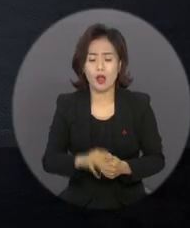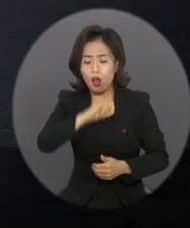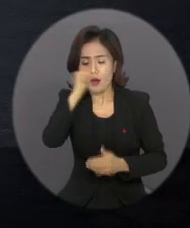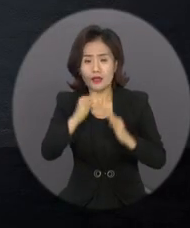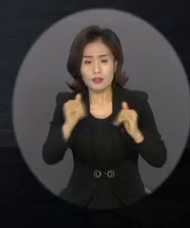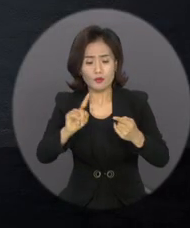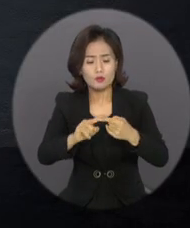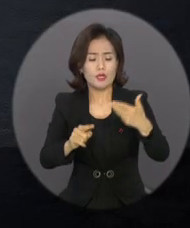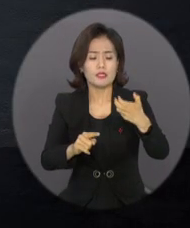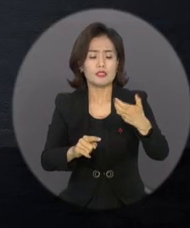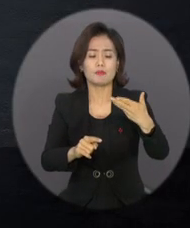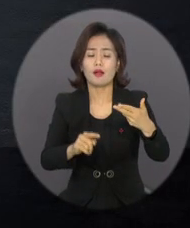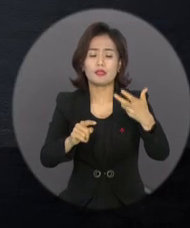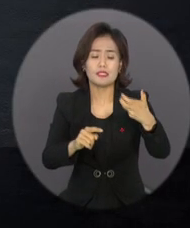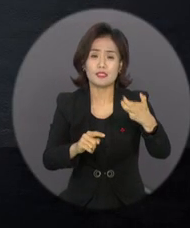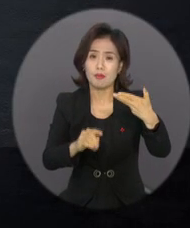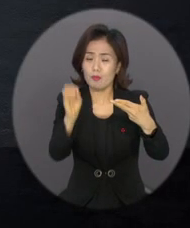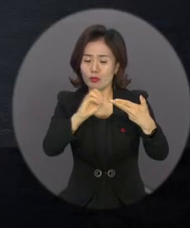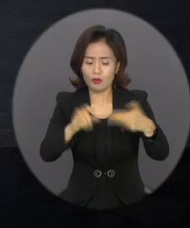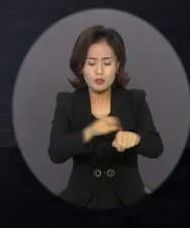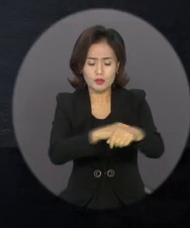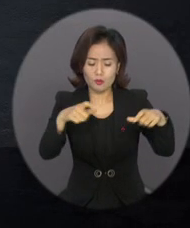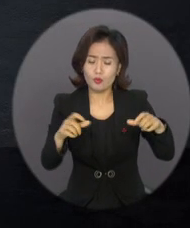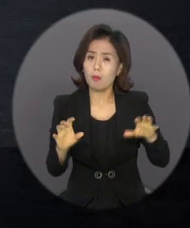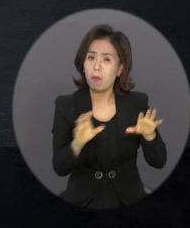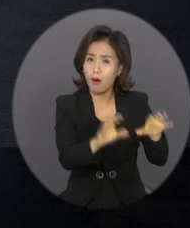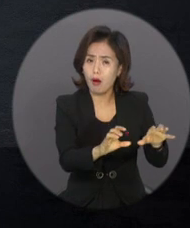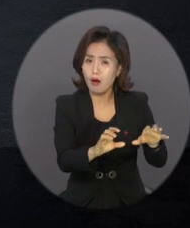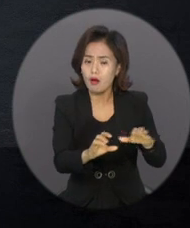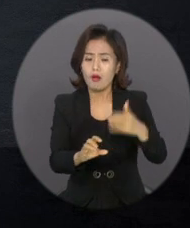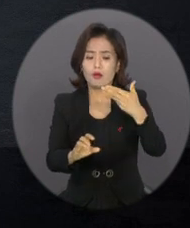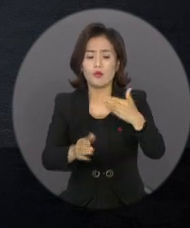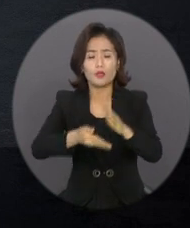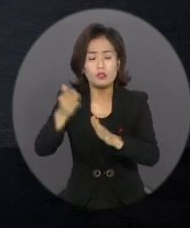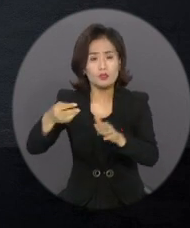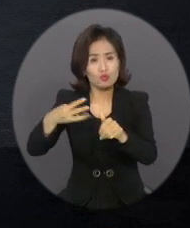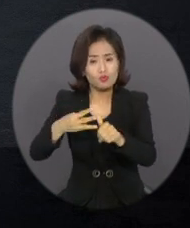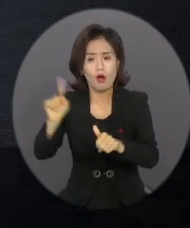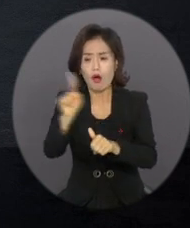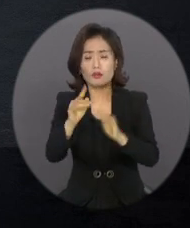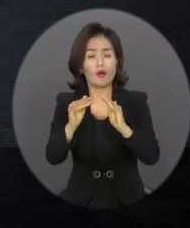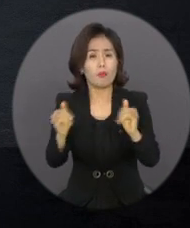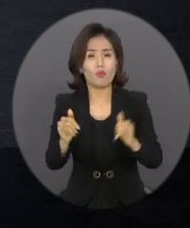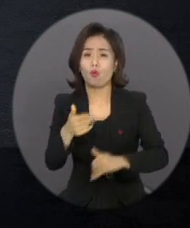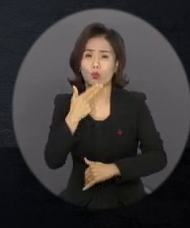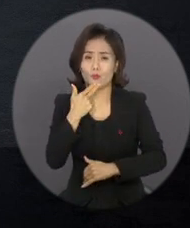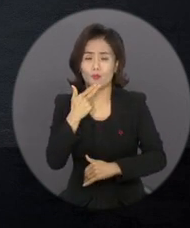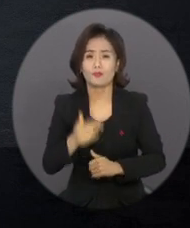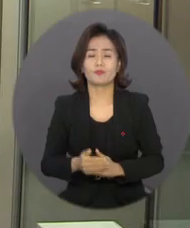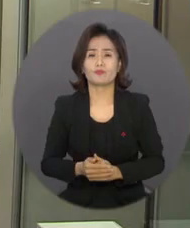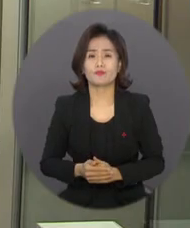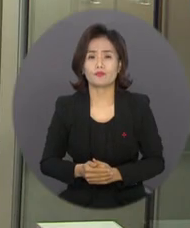합격자 가운데 78%가 특정 지역에 몰려 있고 심지어 8개 시군에서는 단 한 명의 학생도 포함되지